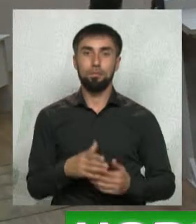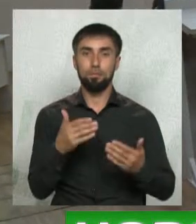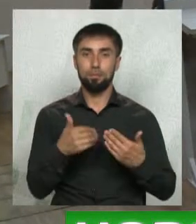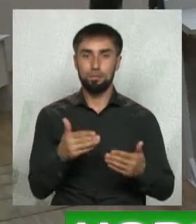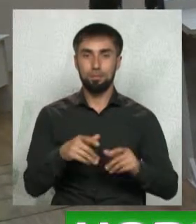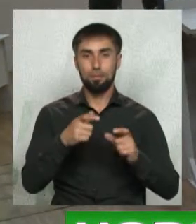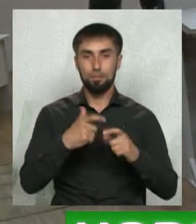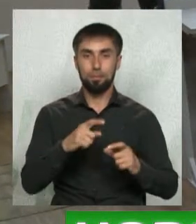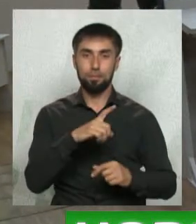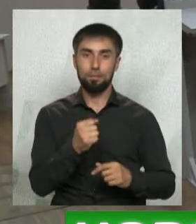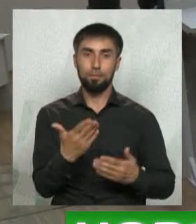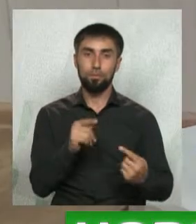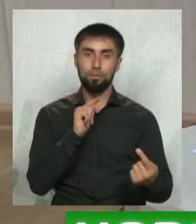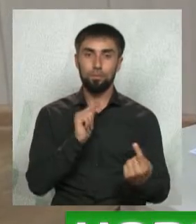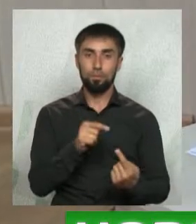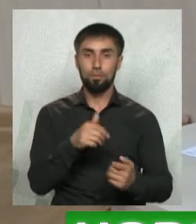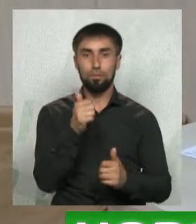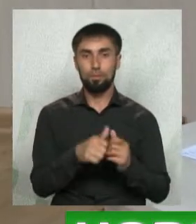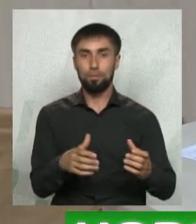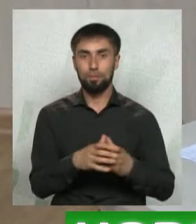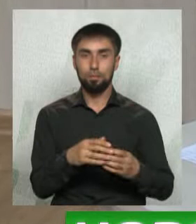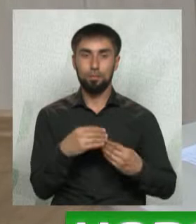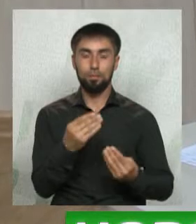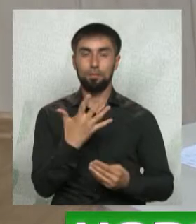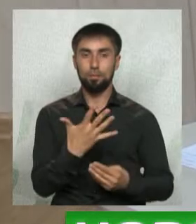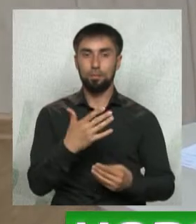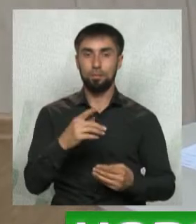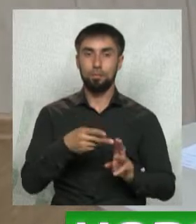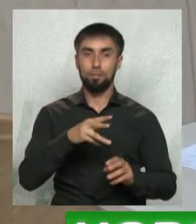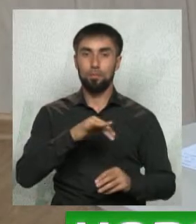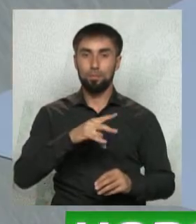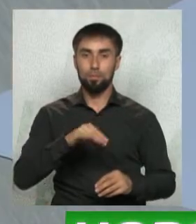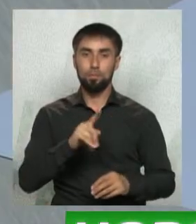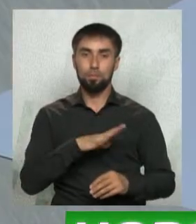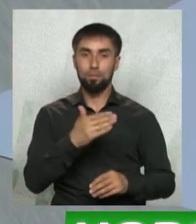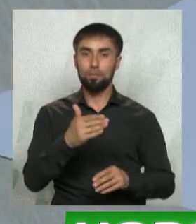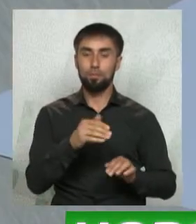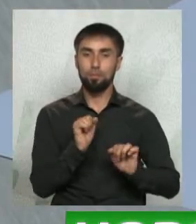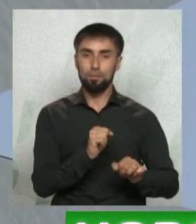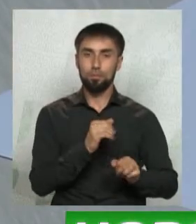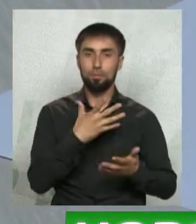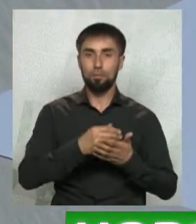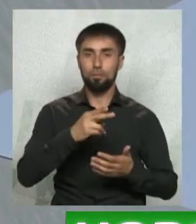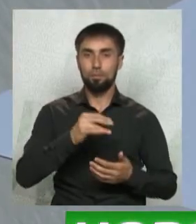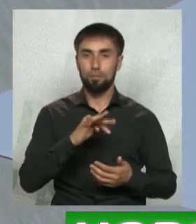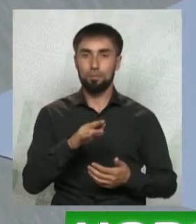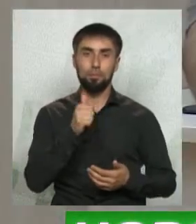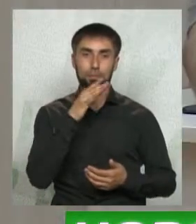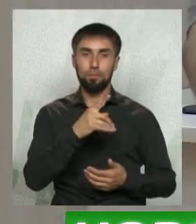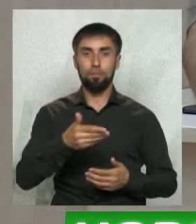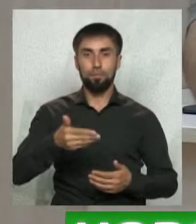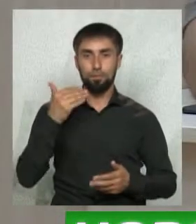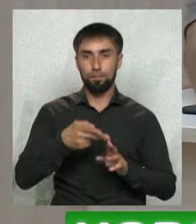Выпускные экзамены «за» и «против». Каждой команде дается по 5 минут на то, чтобы привести аргументы за свою позицию, которую